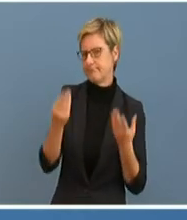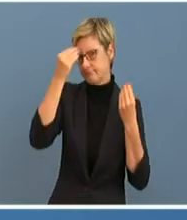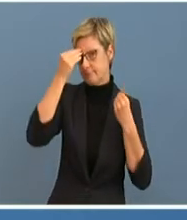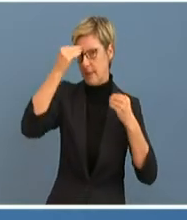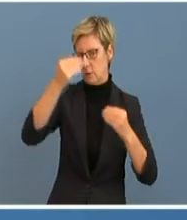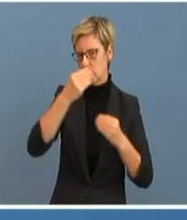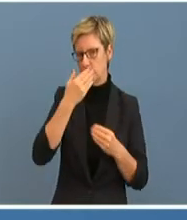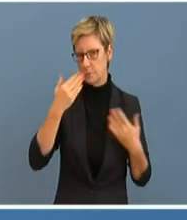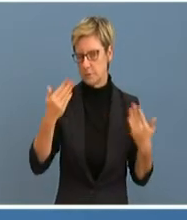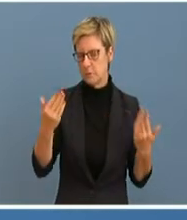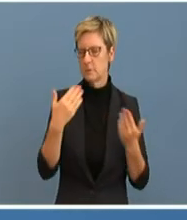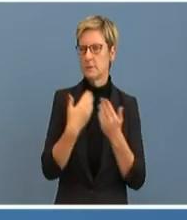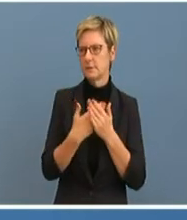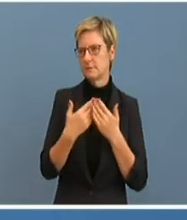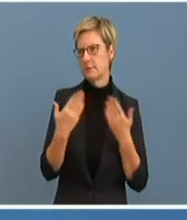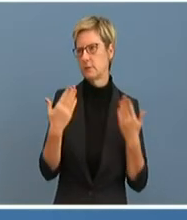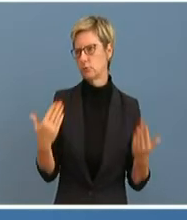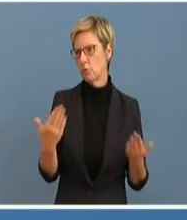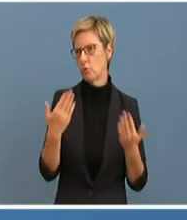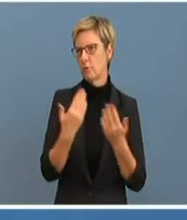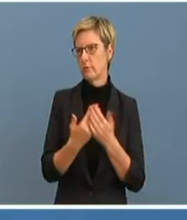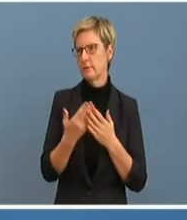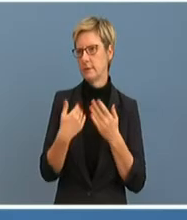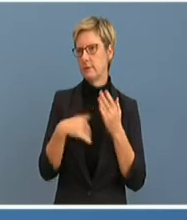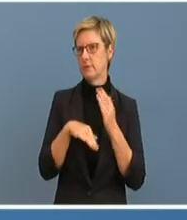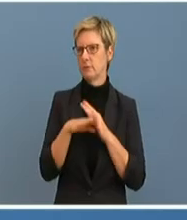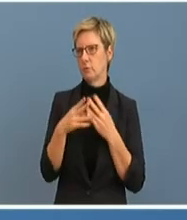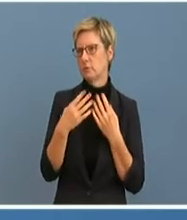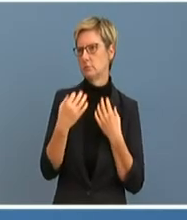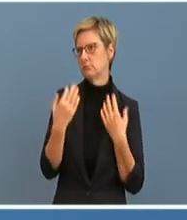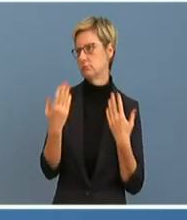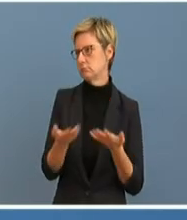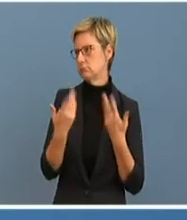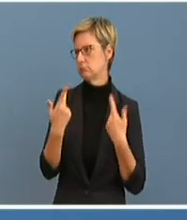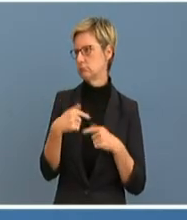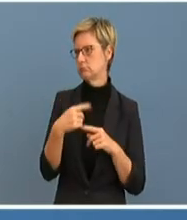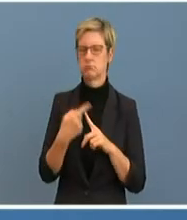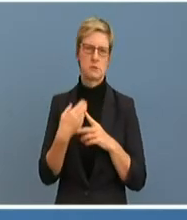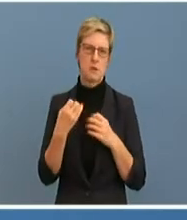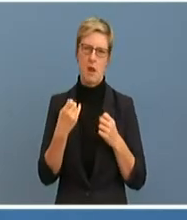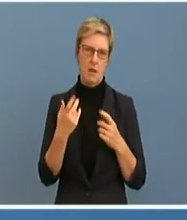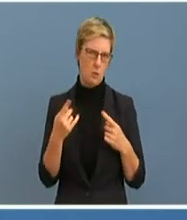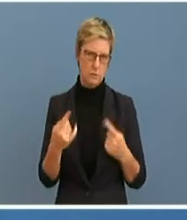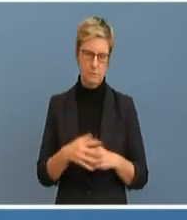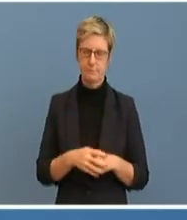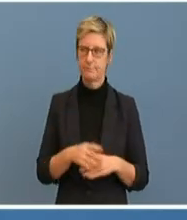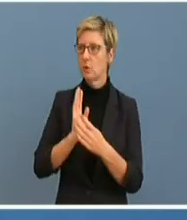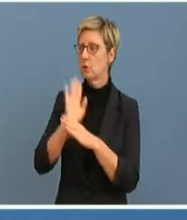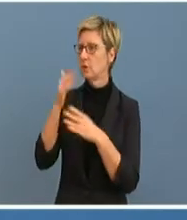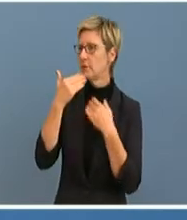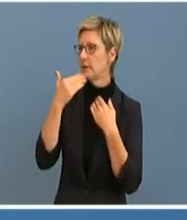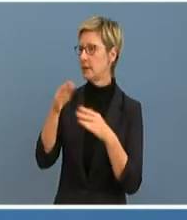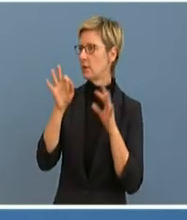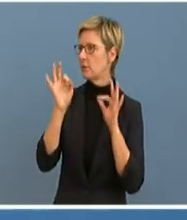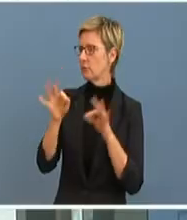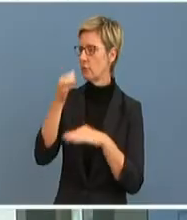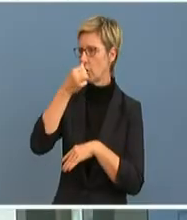Testlabore nehmen keine Meldungen der Testkapazitäten vor. Dann danke ich Ihnen für diesen